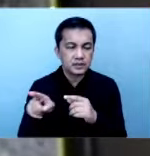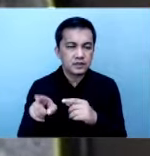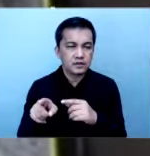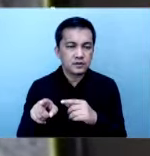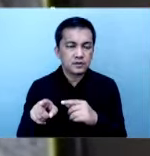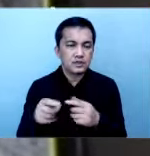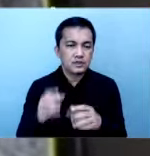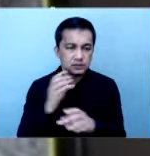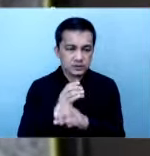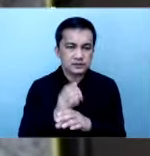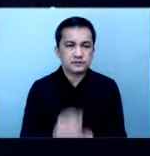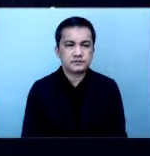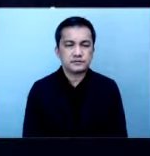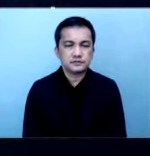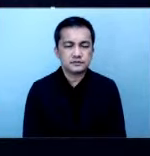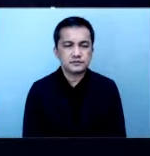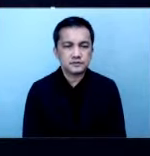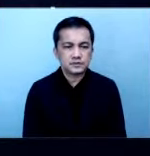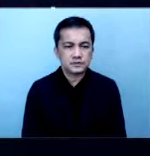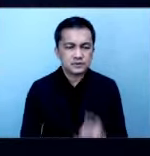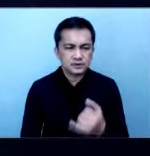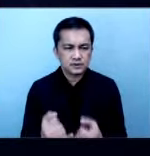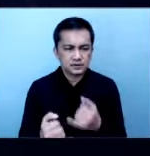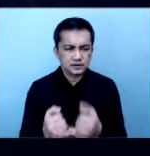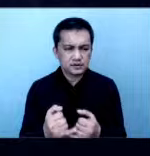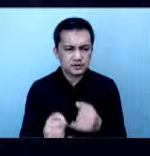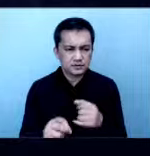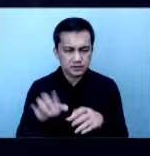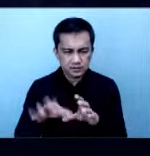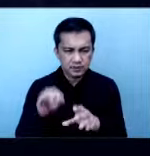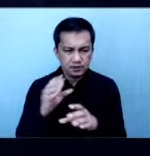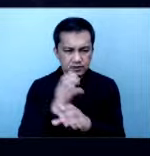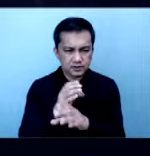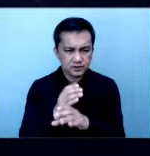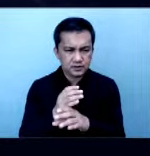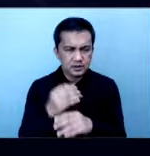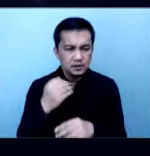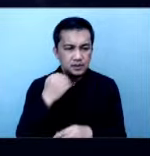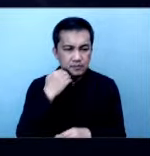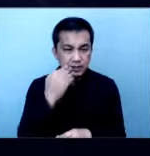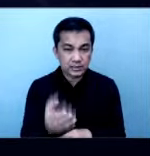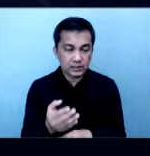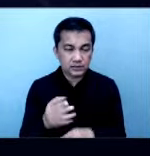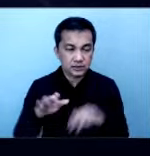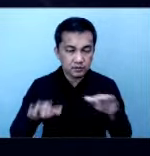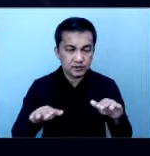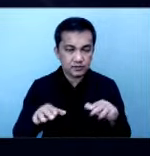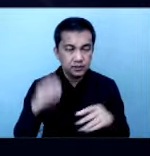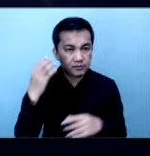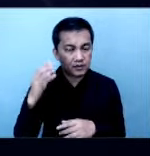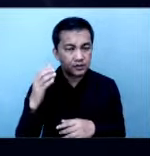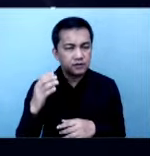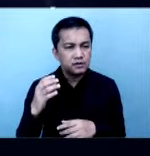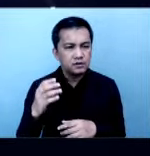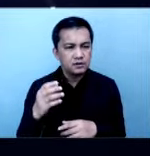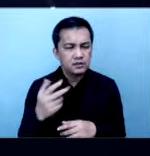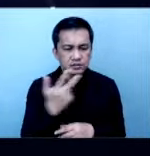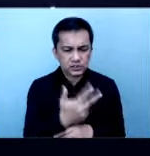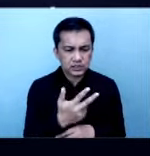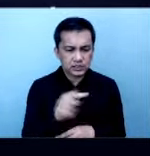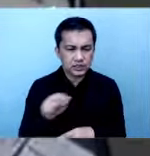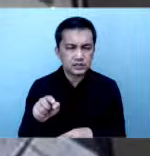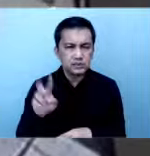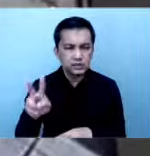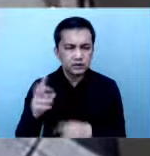ng sasakyan. Hanggang sa natagpuan sa loob ng kotse ang bangkay ng dalawang batang magpinsan na 3 at 2 taong